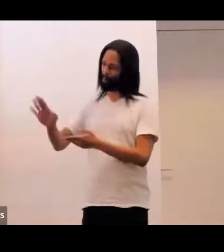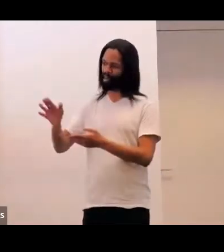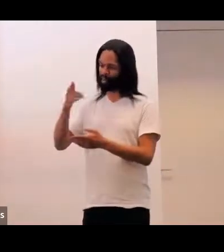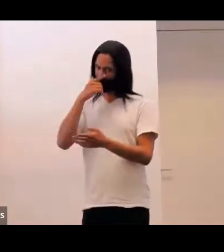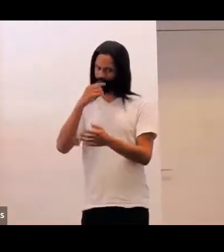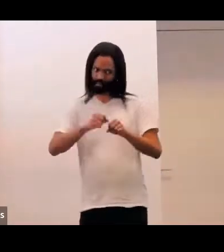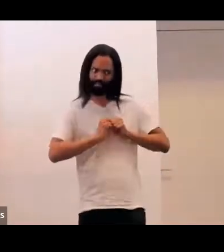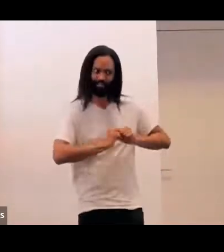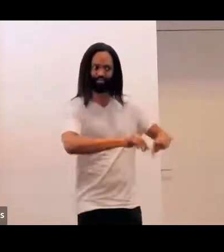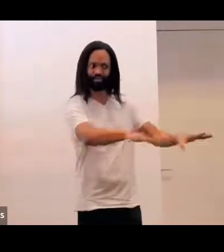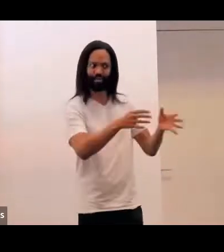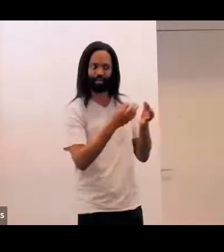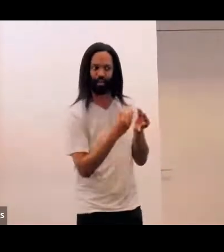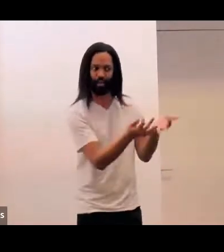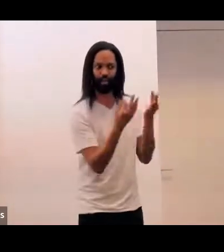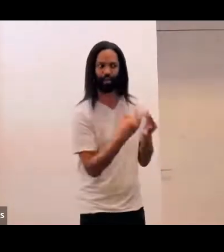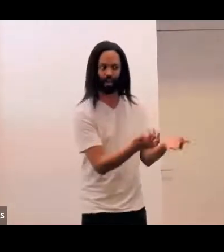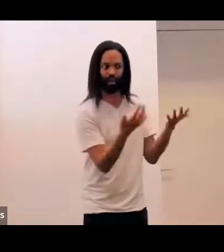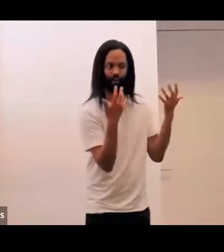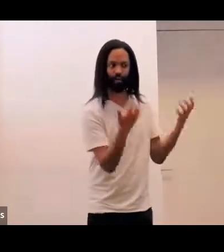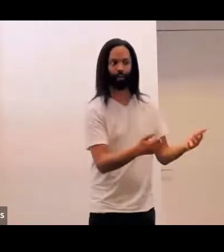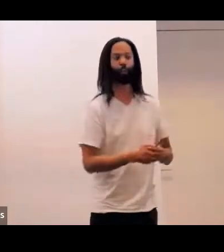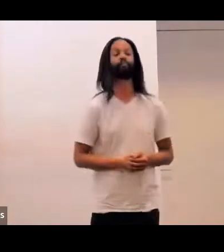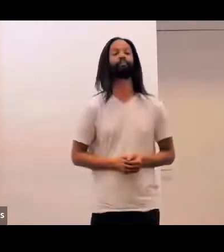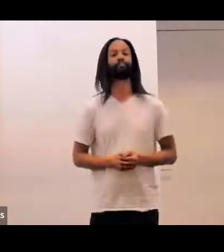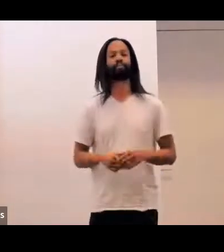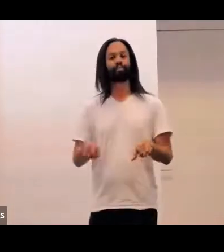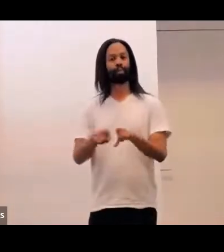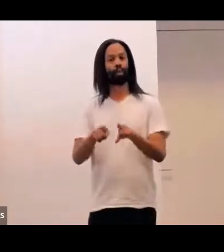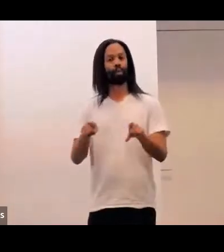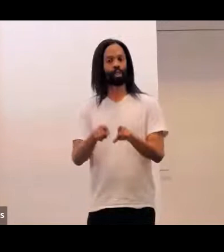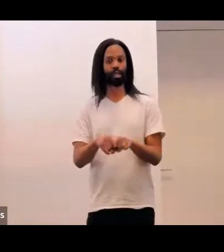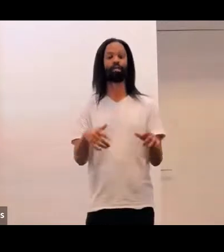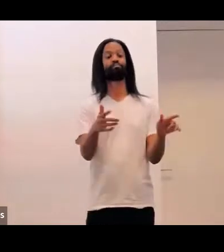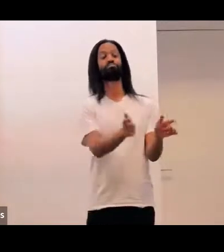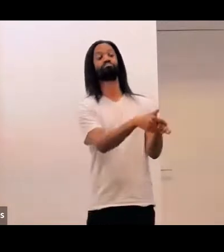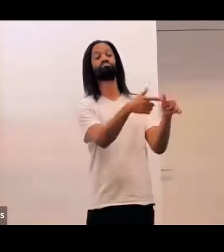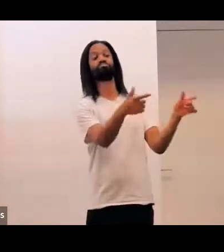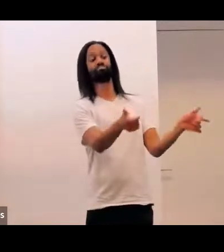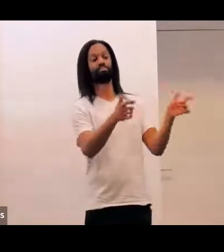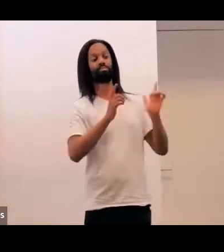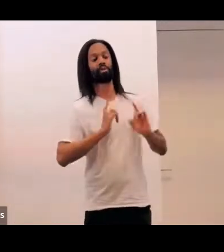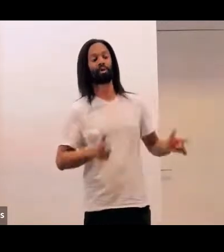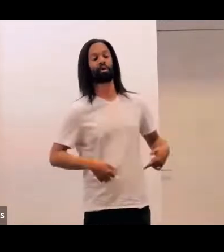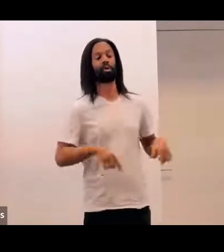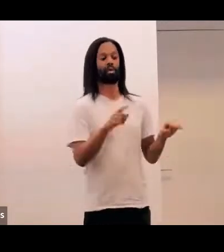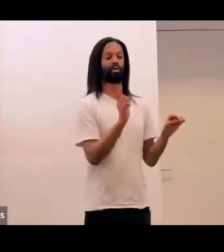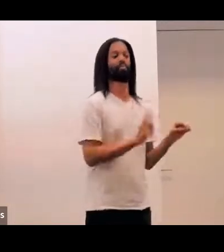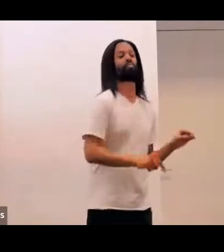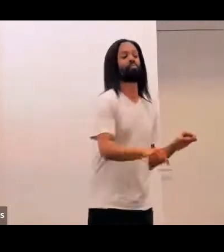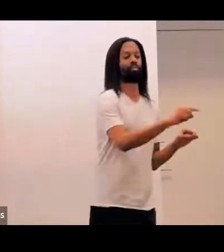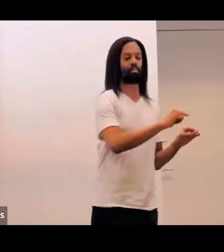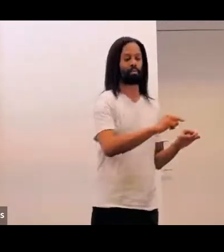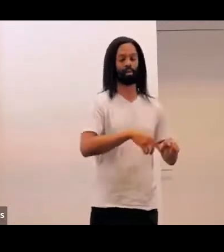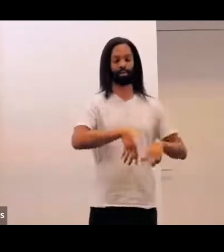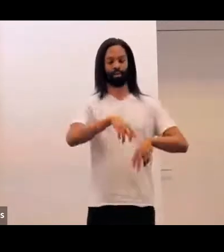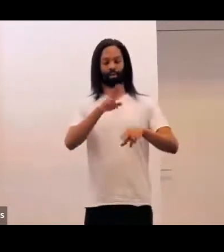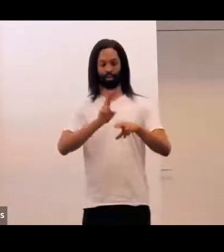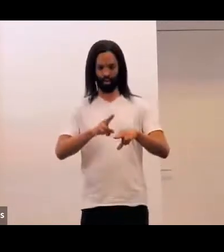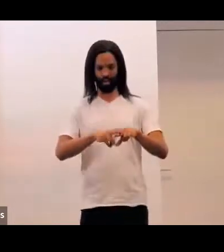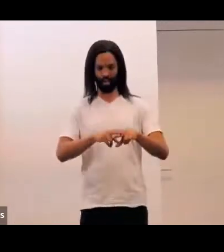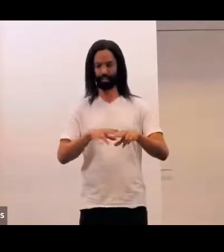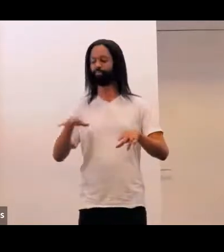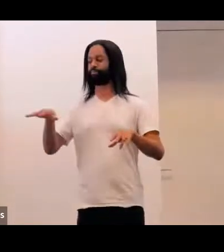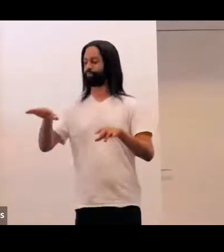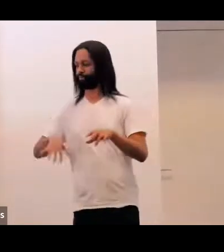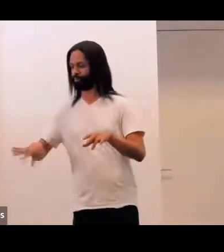d'ailleurs, qui consiste également à valoriser les liaisons entre les établissements scolaires, la collectivité et les acteurs du sport du territoire que sont